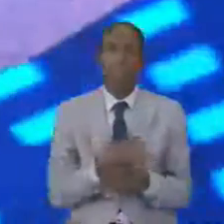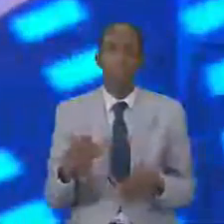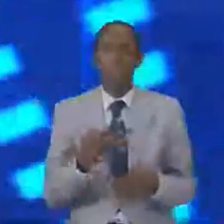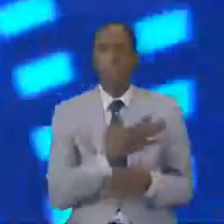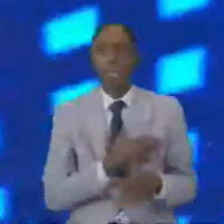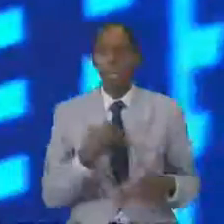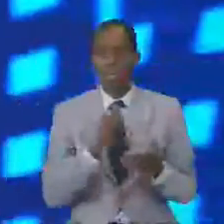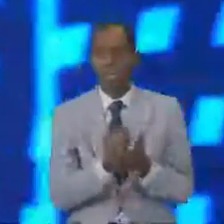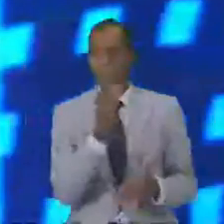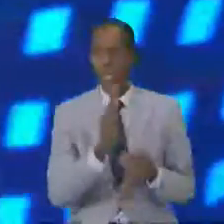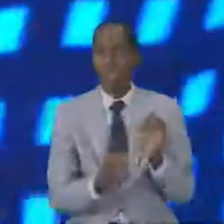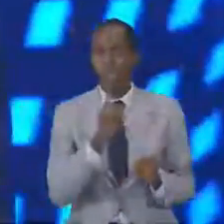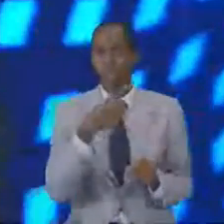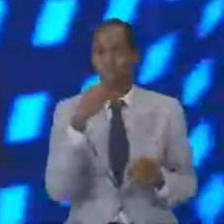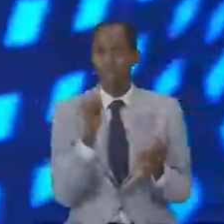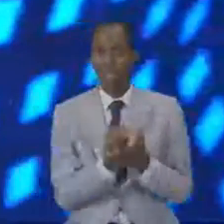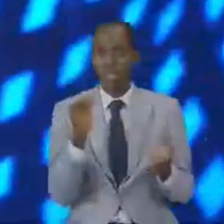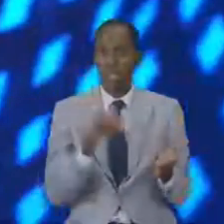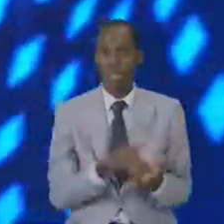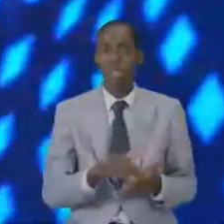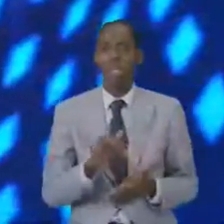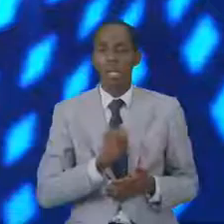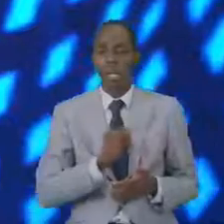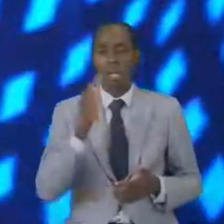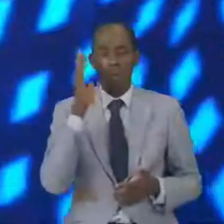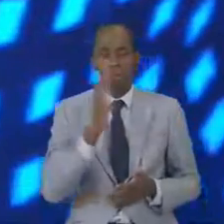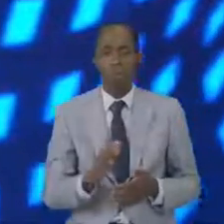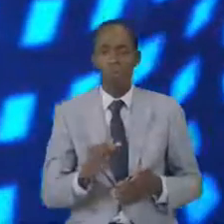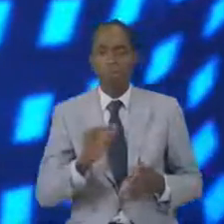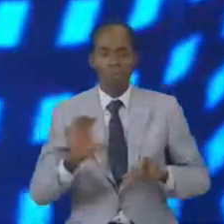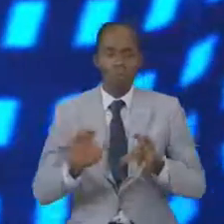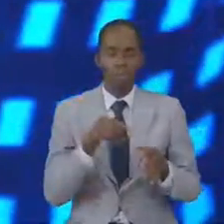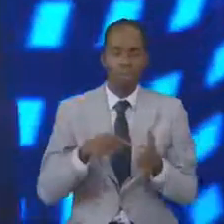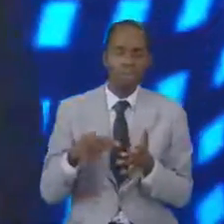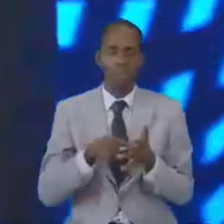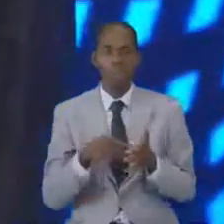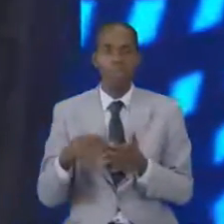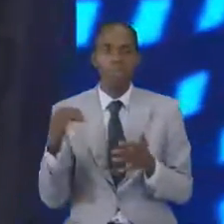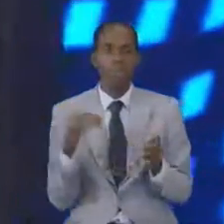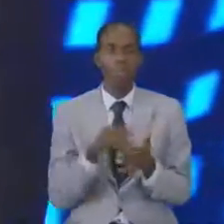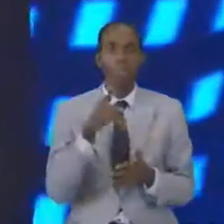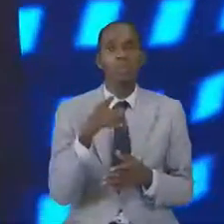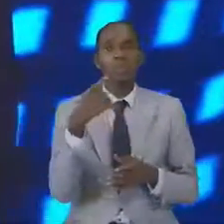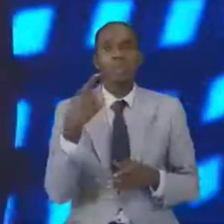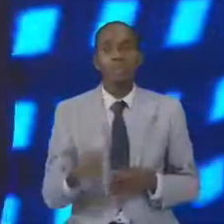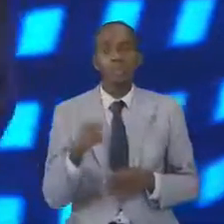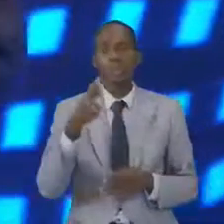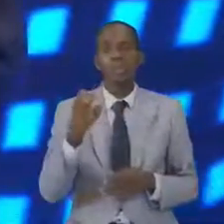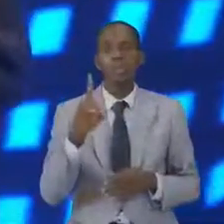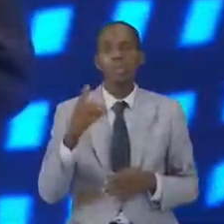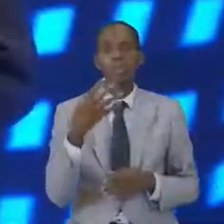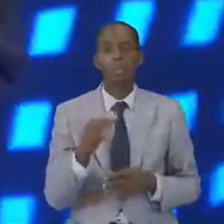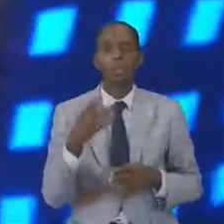si tu le dis encore je vais appliquer ceci sur toi et la verge de sa